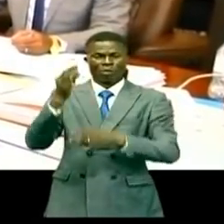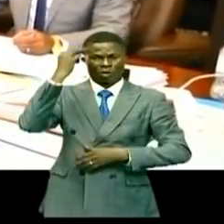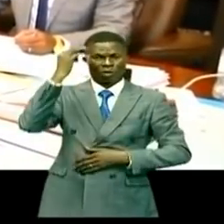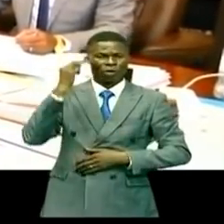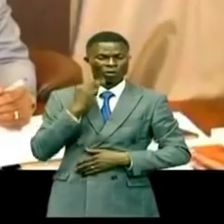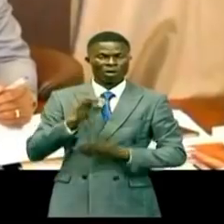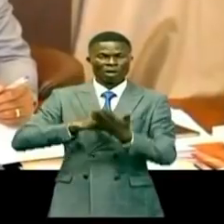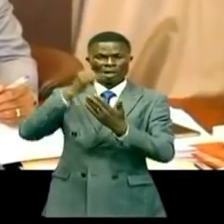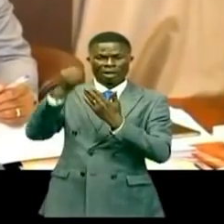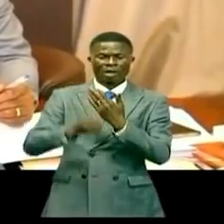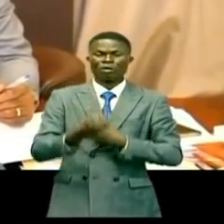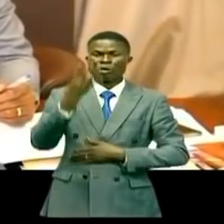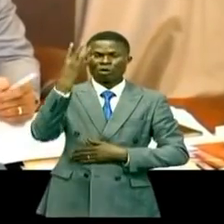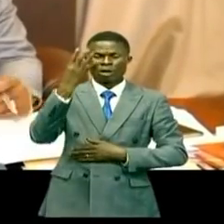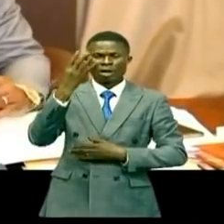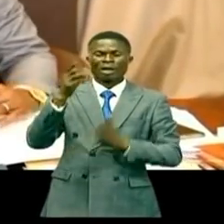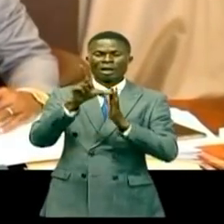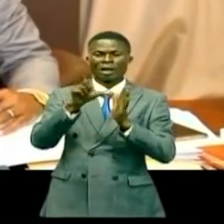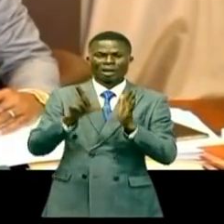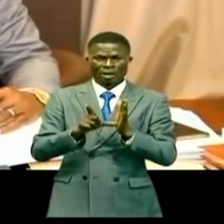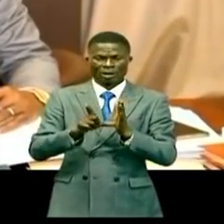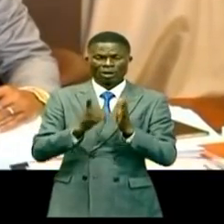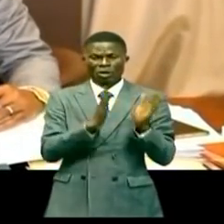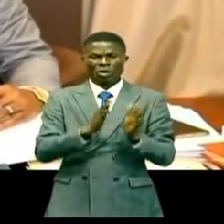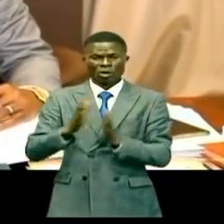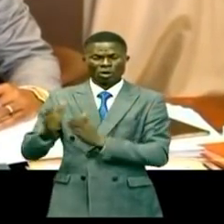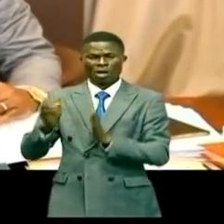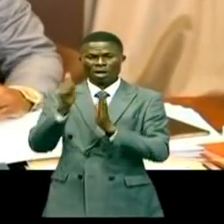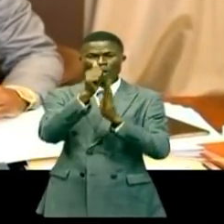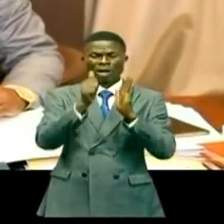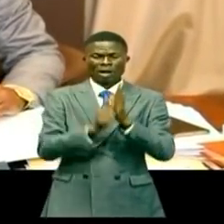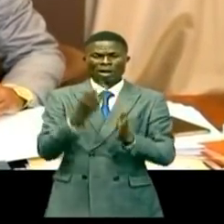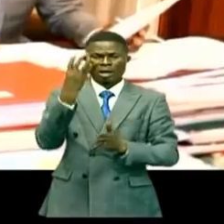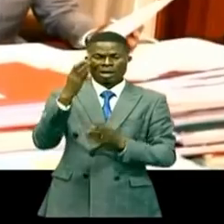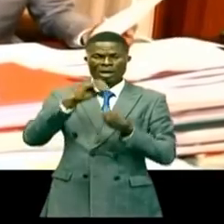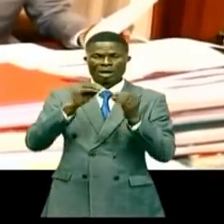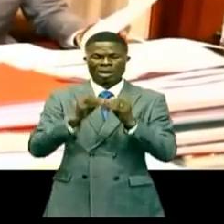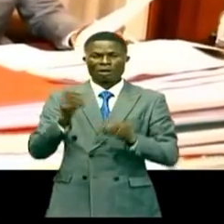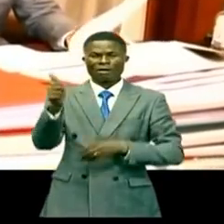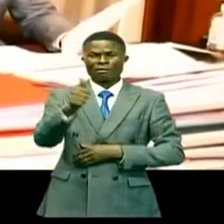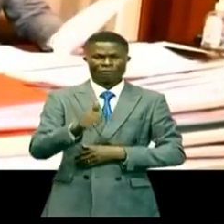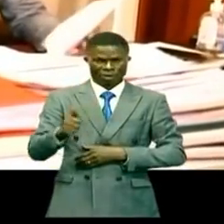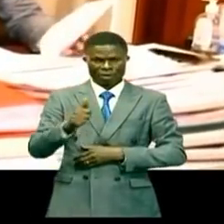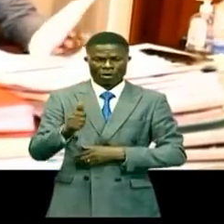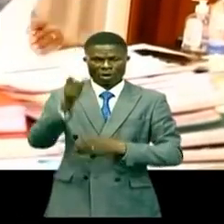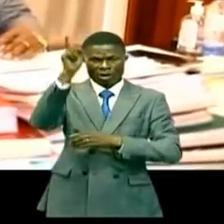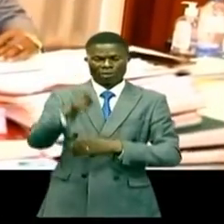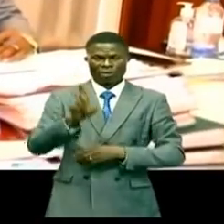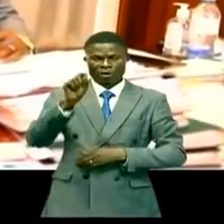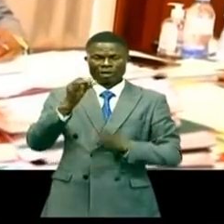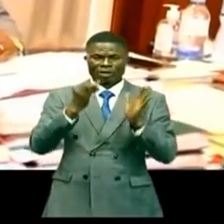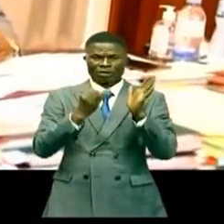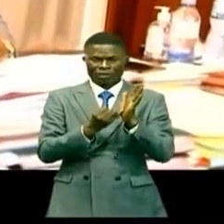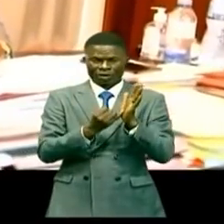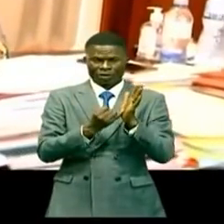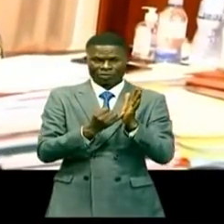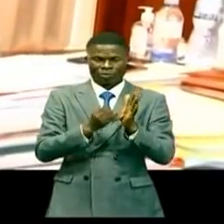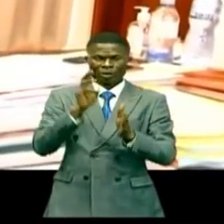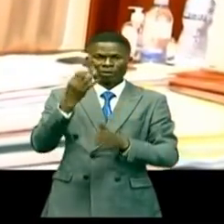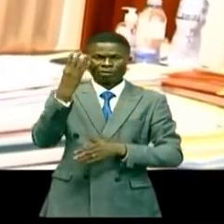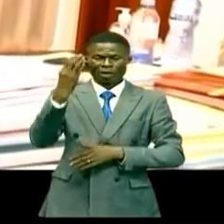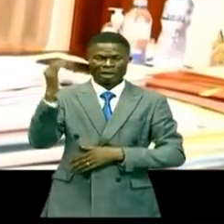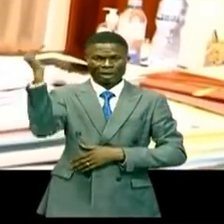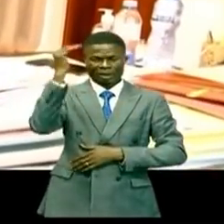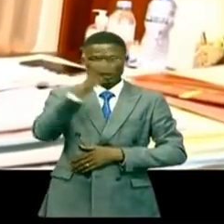quatre projets de loi en application des dispositions de l'article 4 de la loi numéro 21-026 du 24 décembre